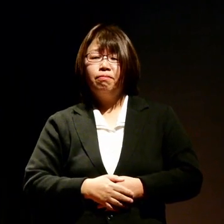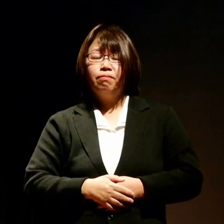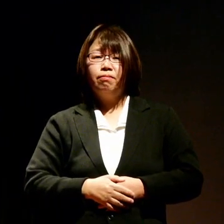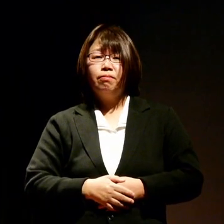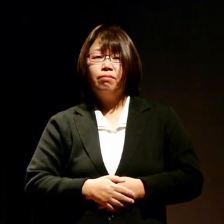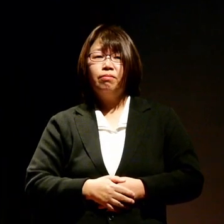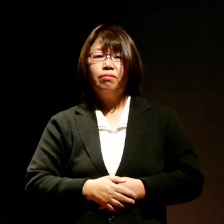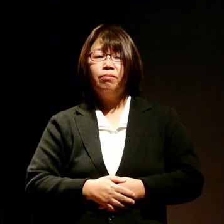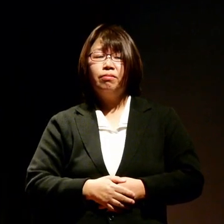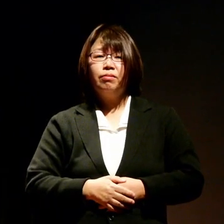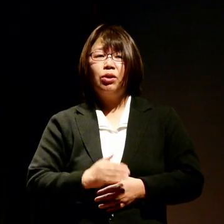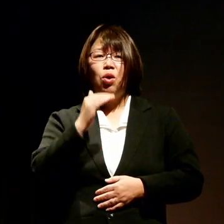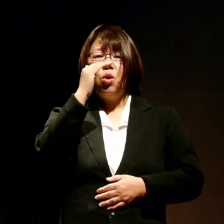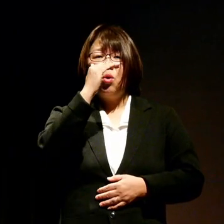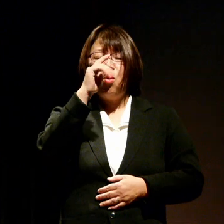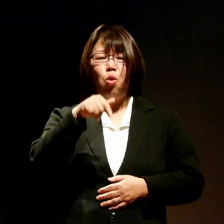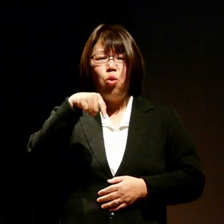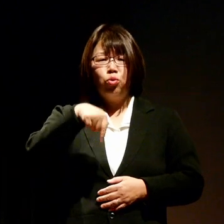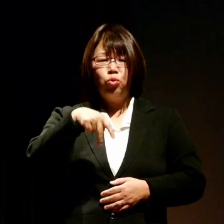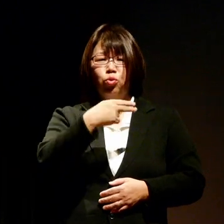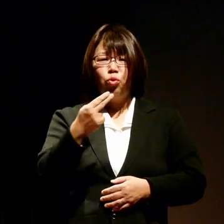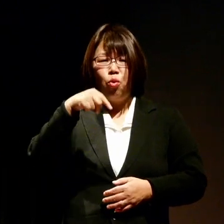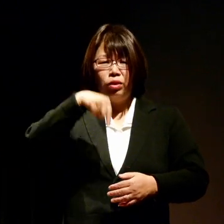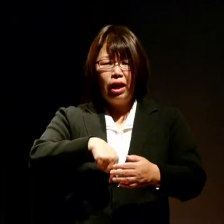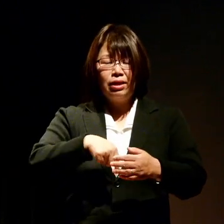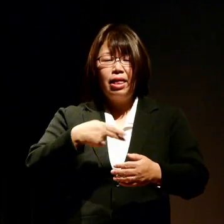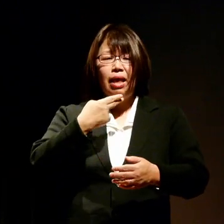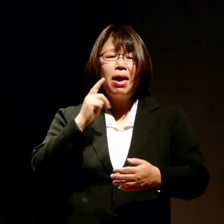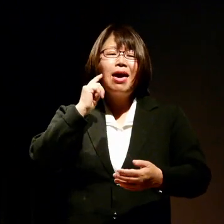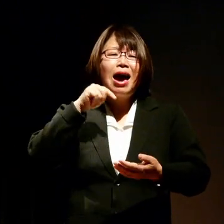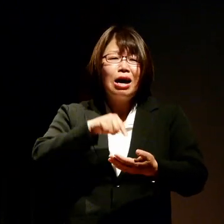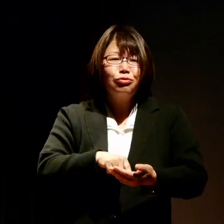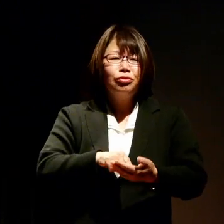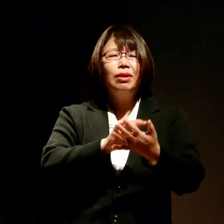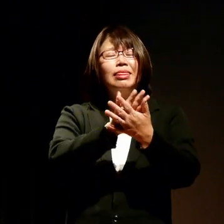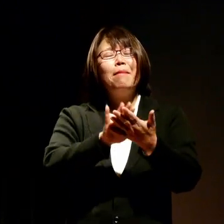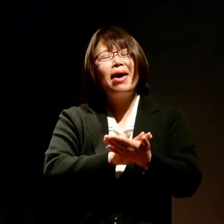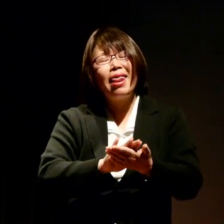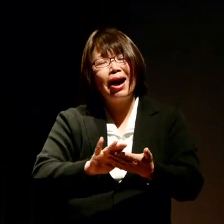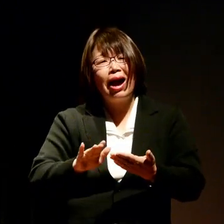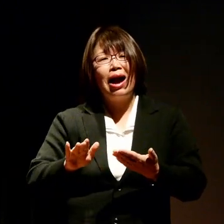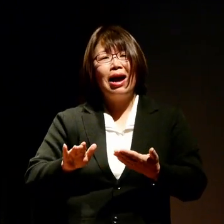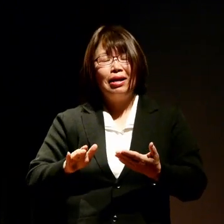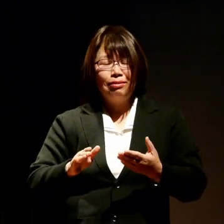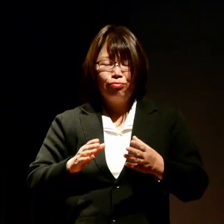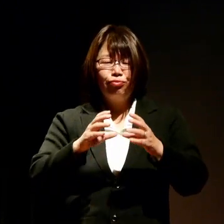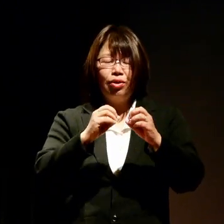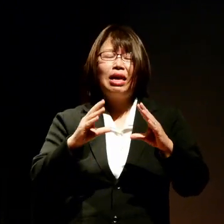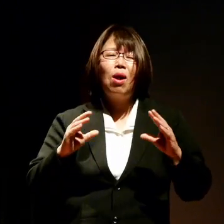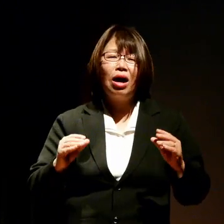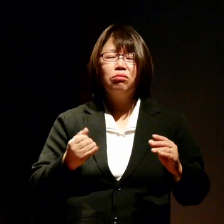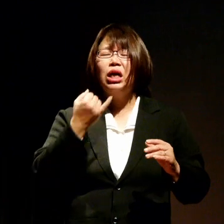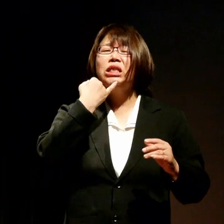コード内にある滑らかに作ること、食べやすくて物性も柔らかくてそれでいいん